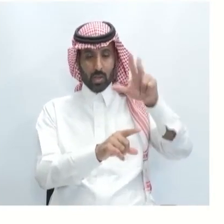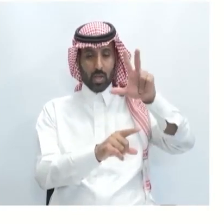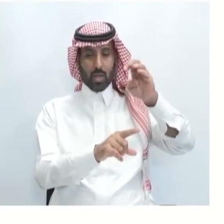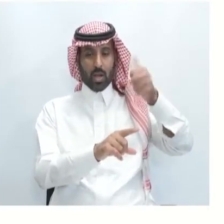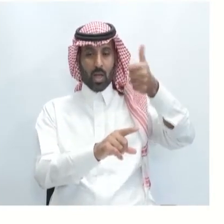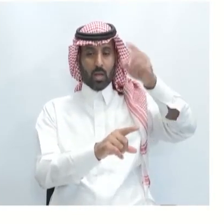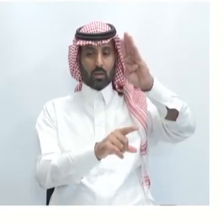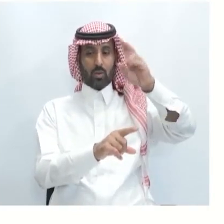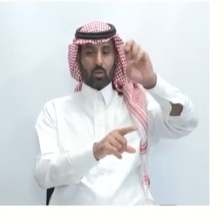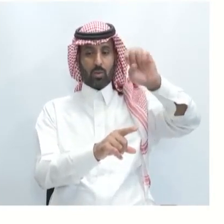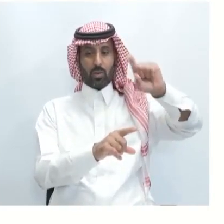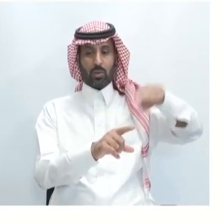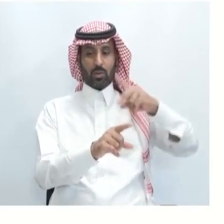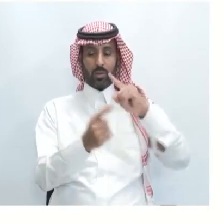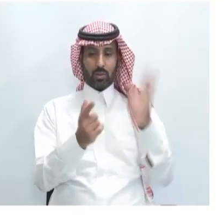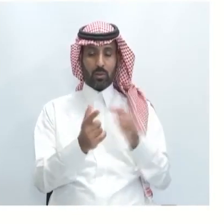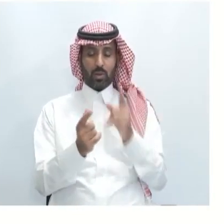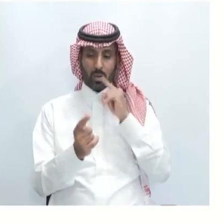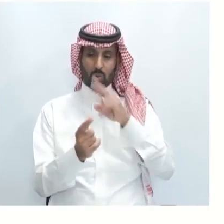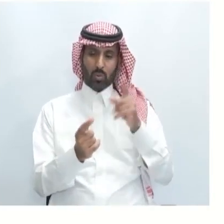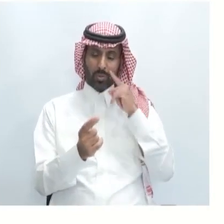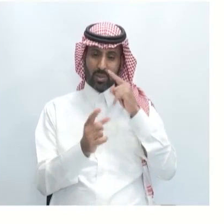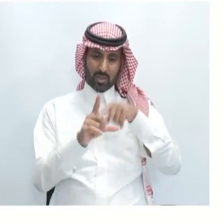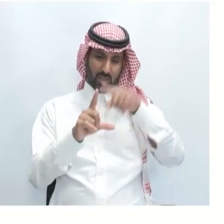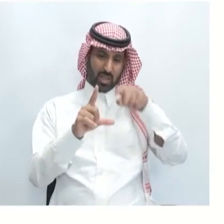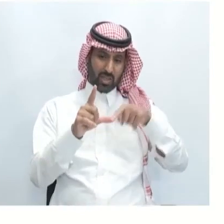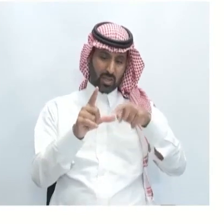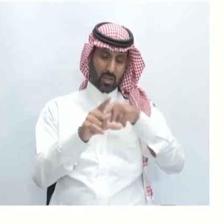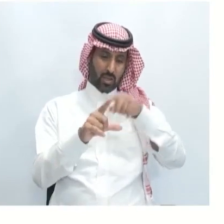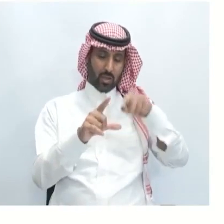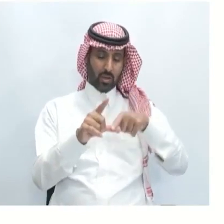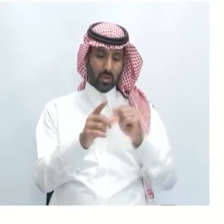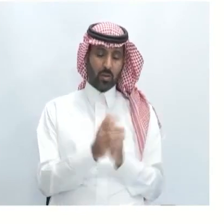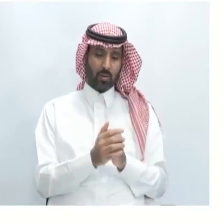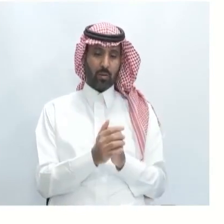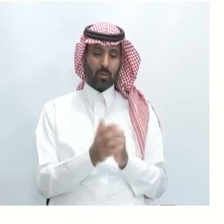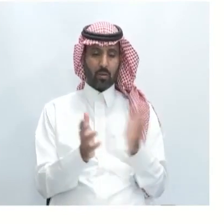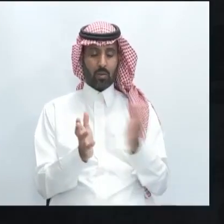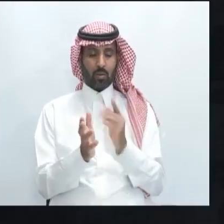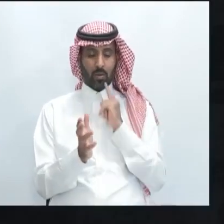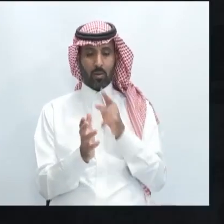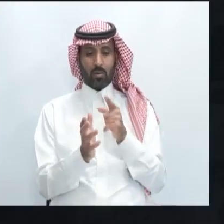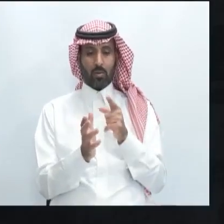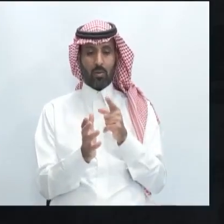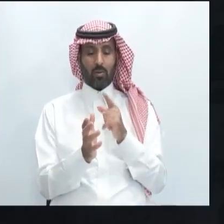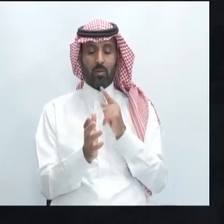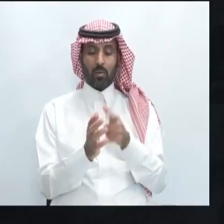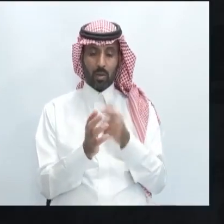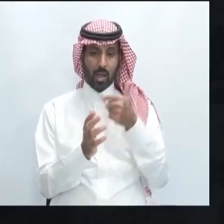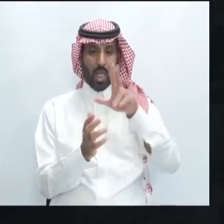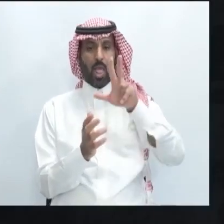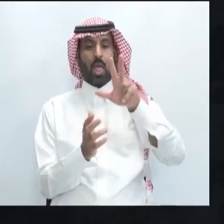وهذا يعطيني نوع من المتشكلات الهندسيه بين الجلوكوز والجلاكتوز اذا ستقول ان